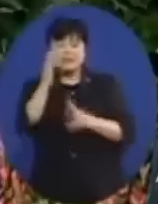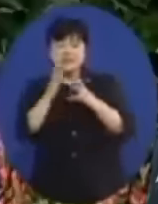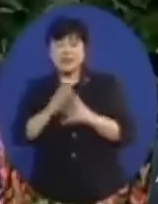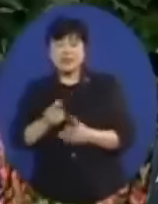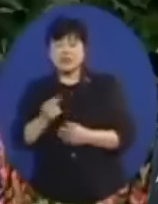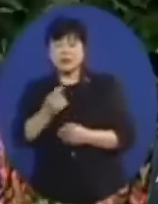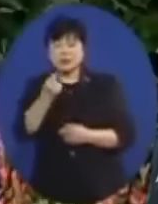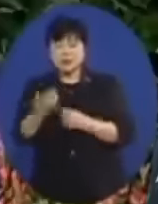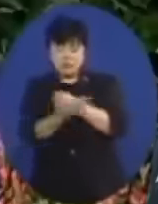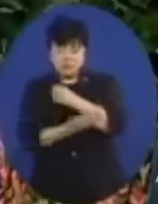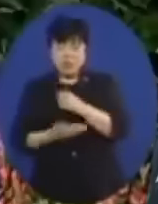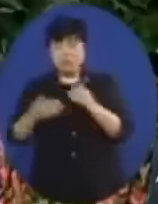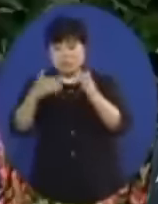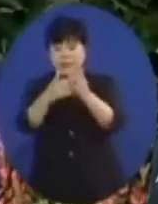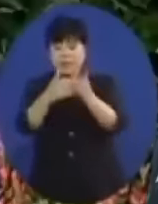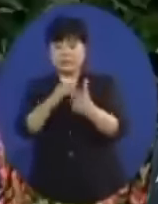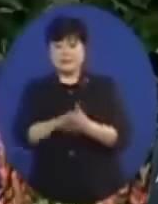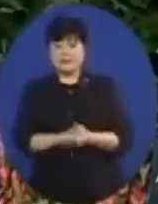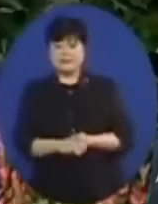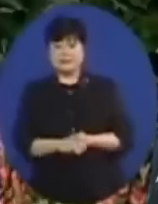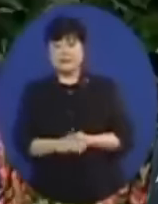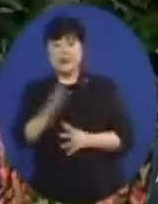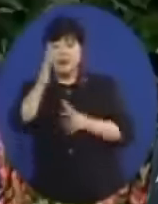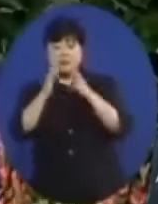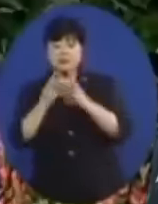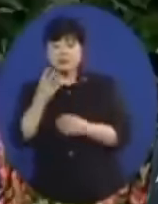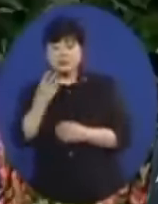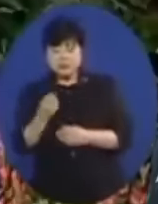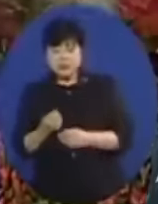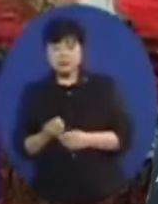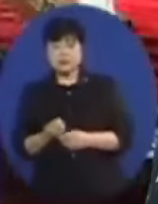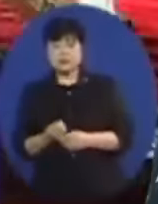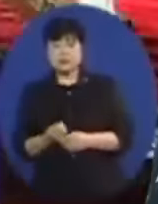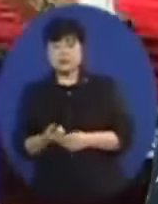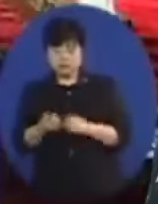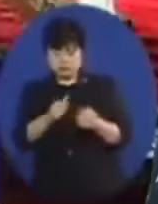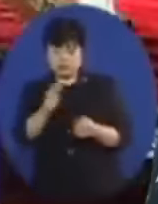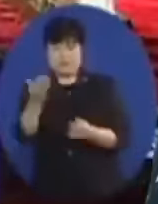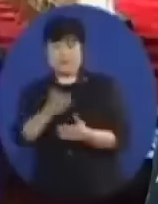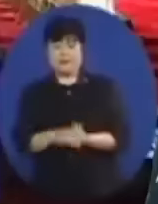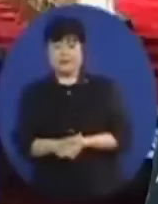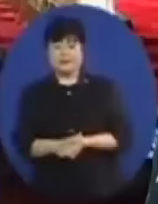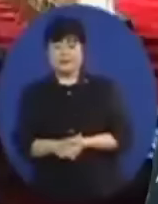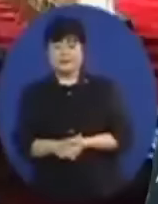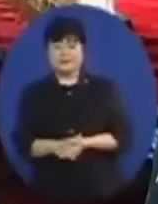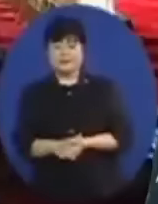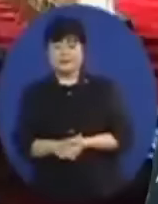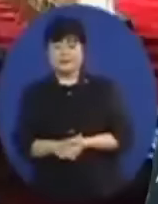풀과 같이 속히 배임을 당할 것이며 풀은 채소같이 쇠잔할 것입니다.